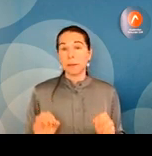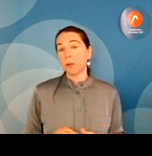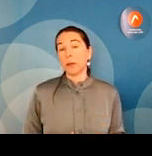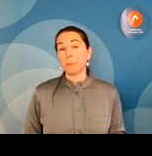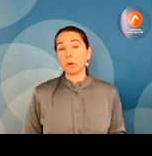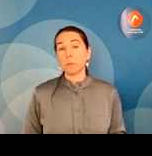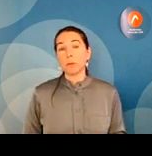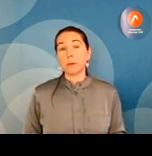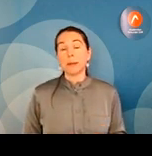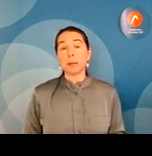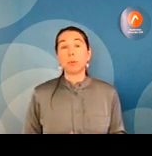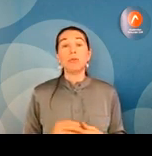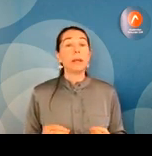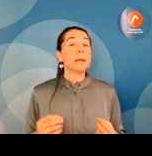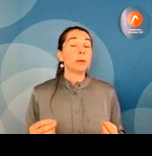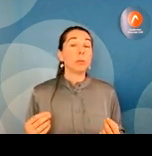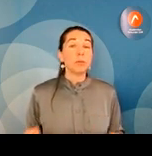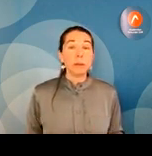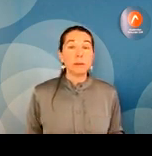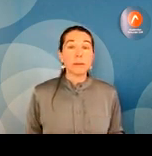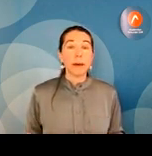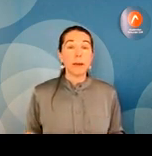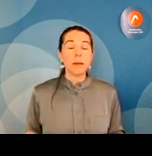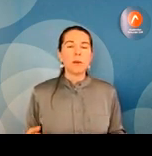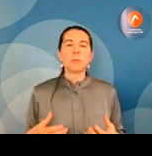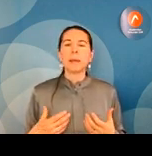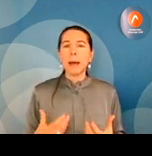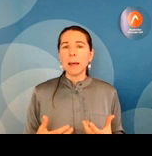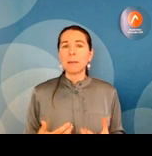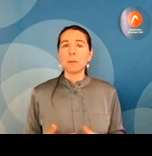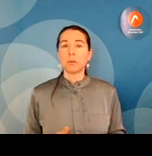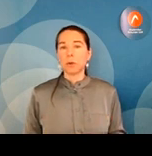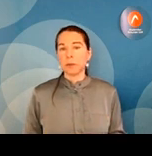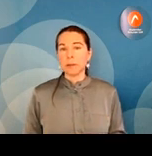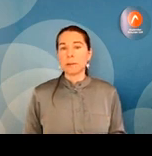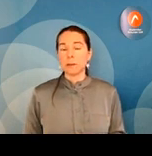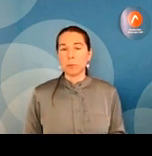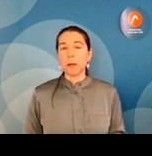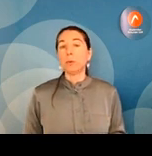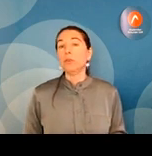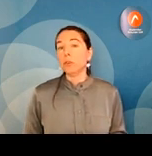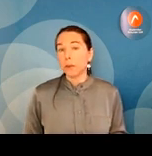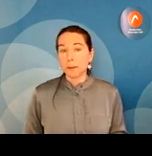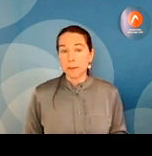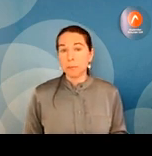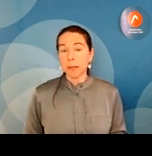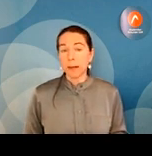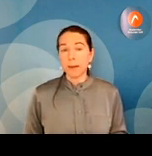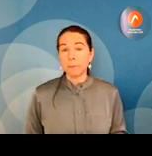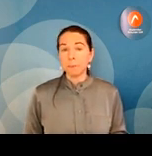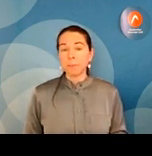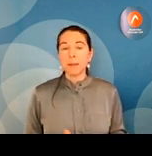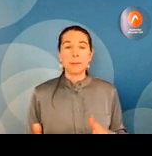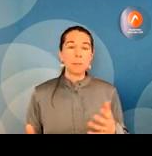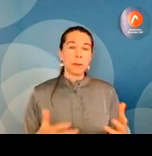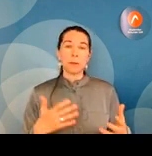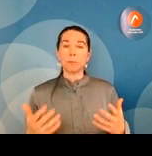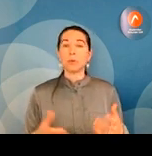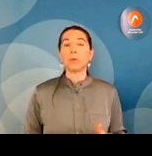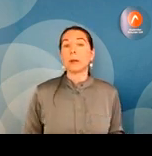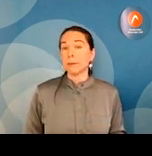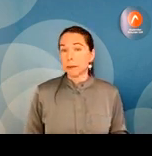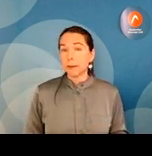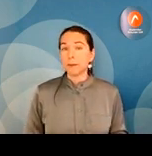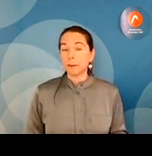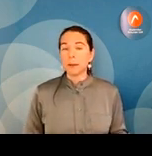de bästa nyckelpersonerna för att ta reda på vilka normer finns här. För man är aldrig så normkänslig som när du är ny i ett sammanhang. Sen är det